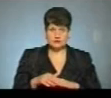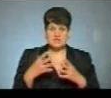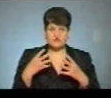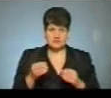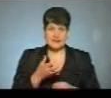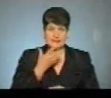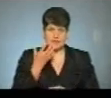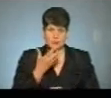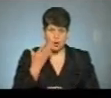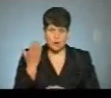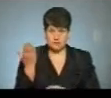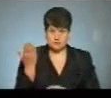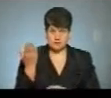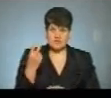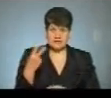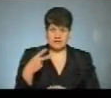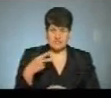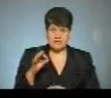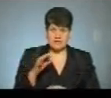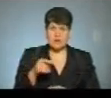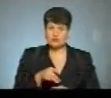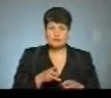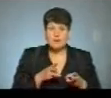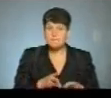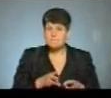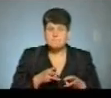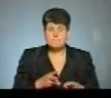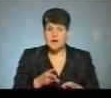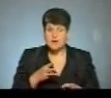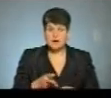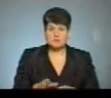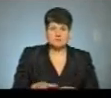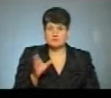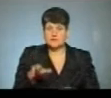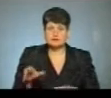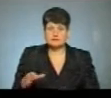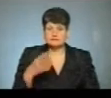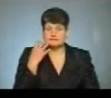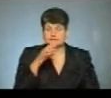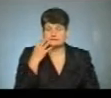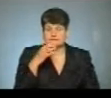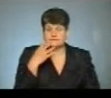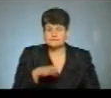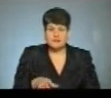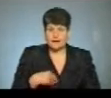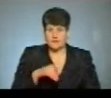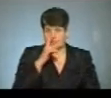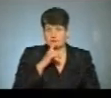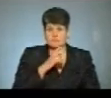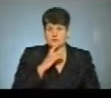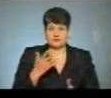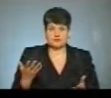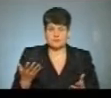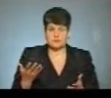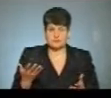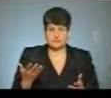тепло, 20 разів, а тут палять, розумієте, батареї гарячі, страшненні. Ну, я не розумію. Потім мені